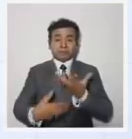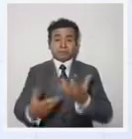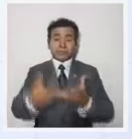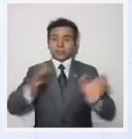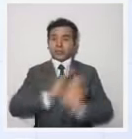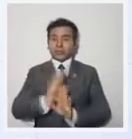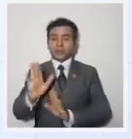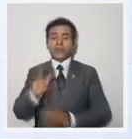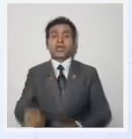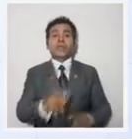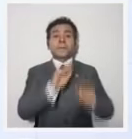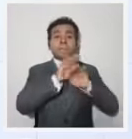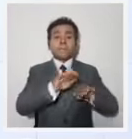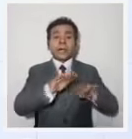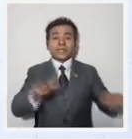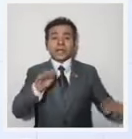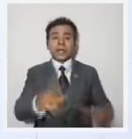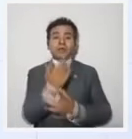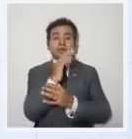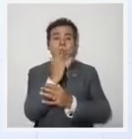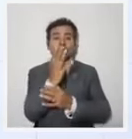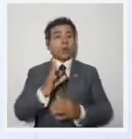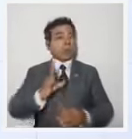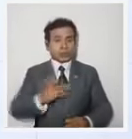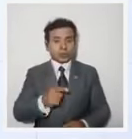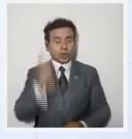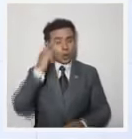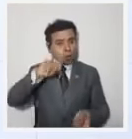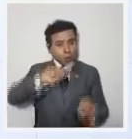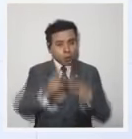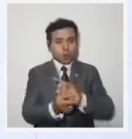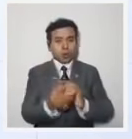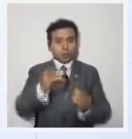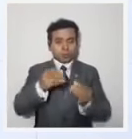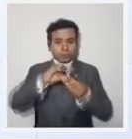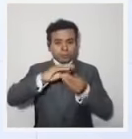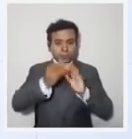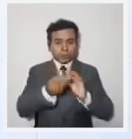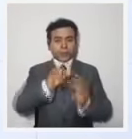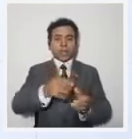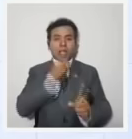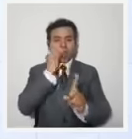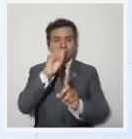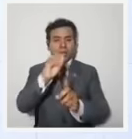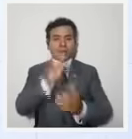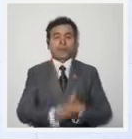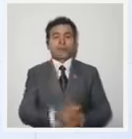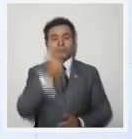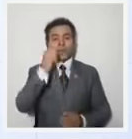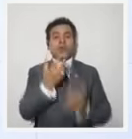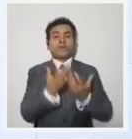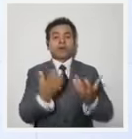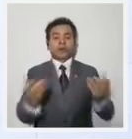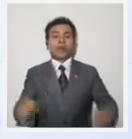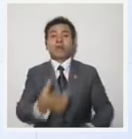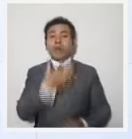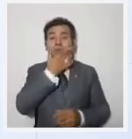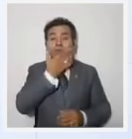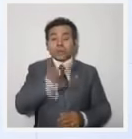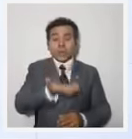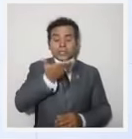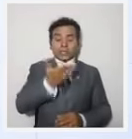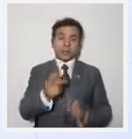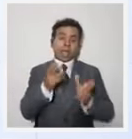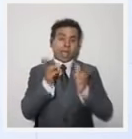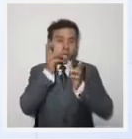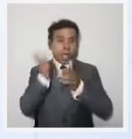এই বিষয়গুলো খেয়াল রাখবেন। এবং বাচ্চারা অনেক সময় সবজি খেতে চায় না, তারা যেভাবে সবজি খেতে পছন্দ করে তাদের সেইভাবে উৎসাহিত করতে হবে, আমরা তাদের